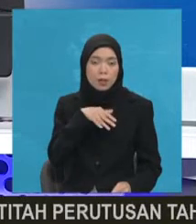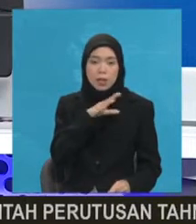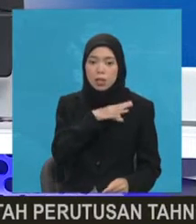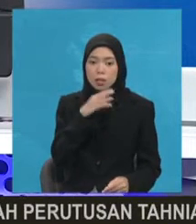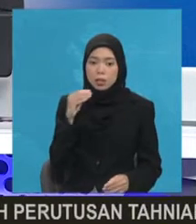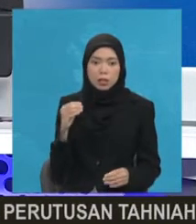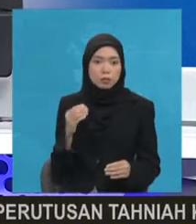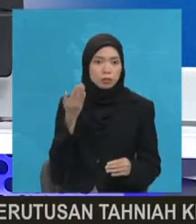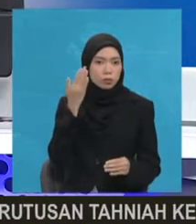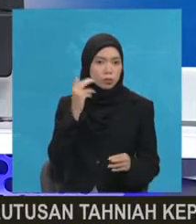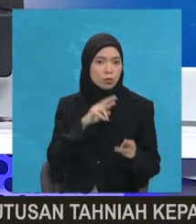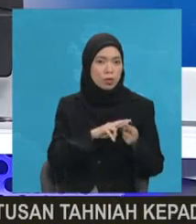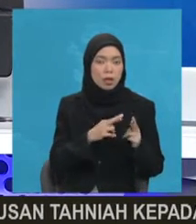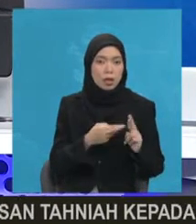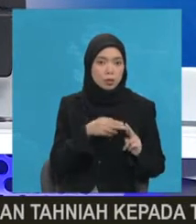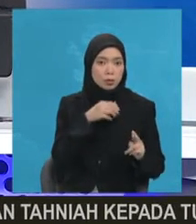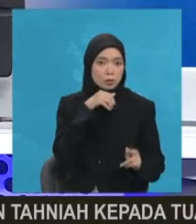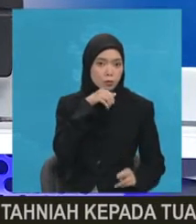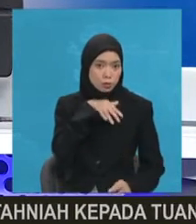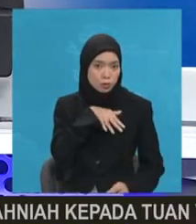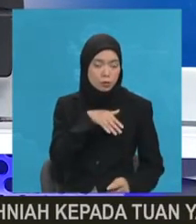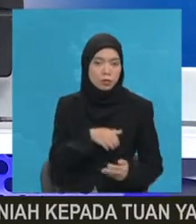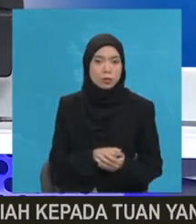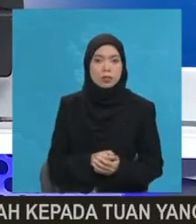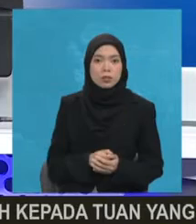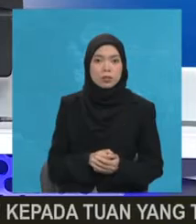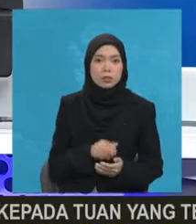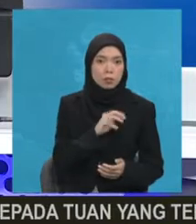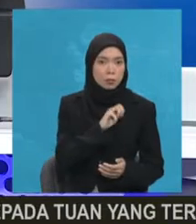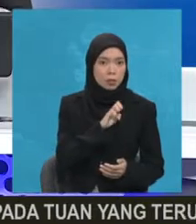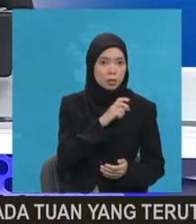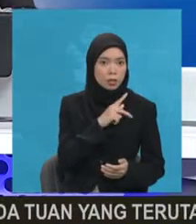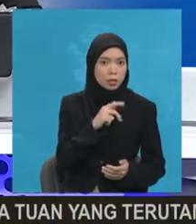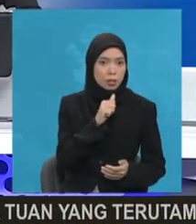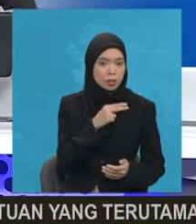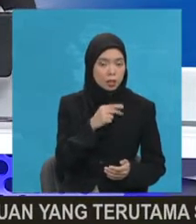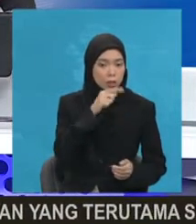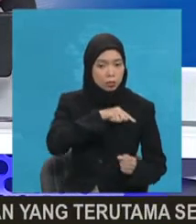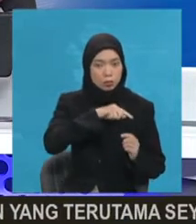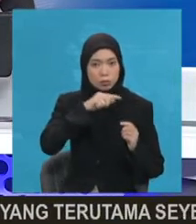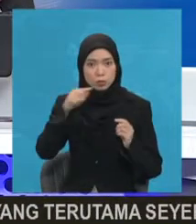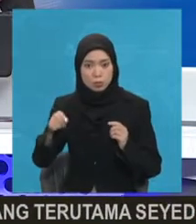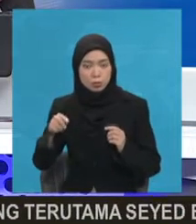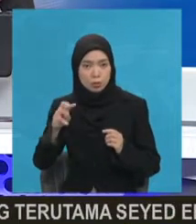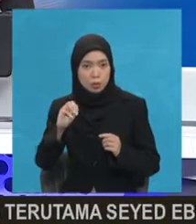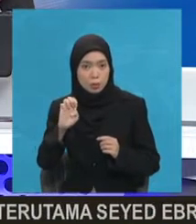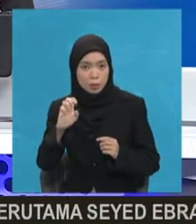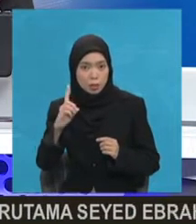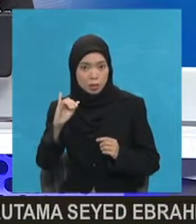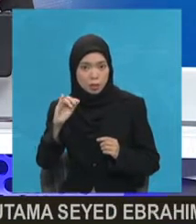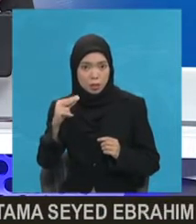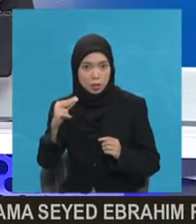dari Mekkah Al Mukarramah ke Madinah telah membuka lembaran sejarah yang paling agung bukan saja dalam